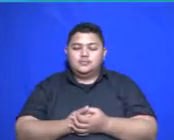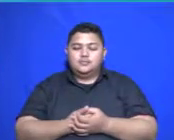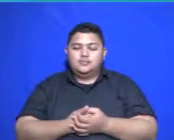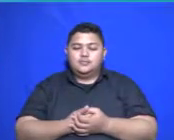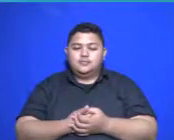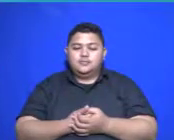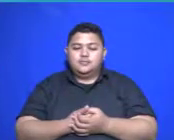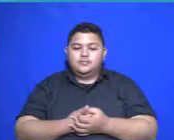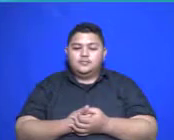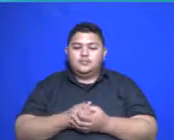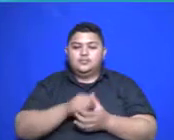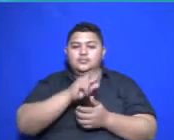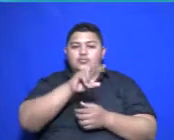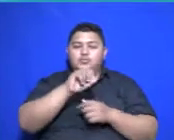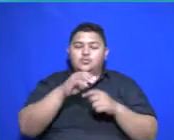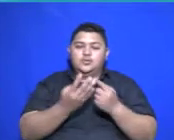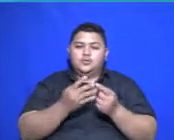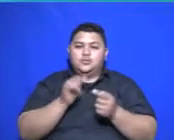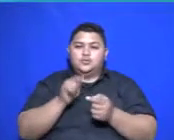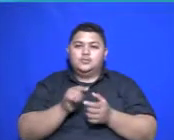Kalau 2014 itu